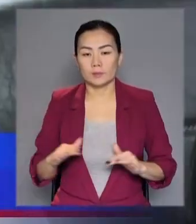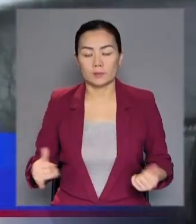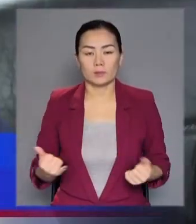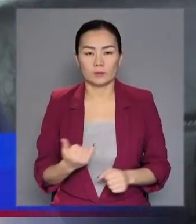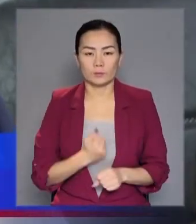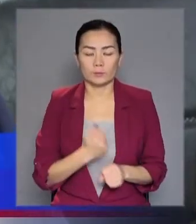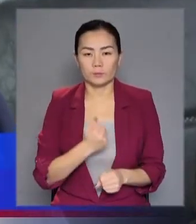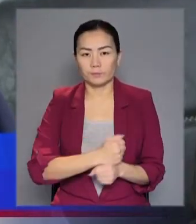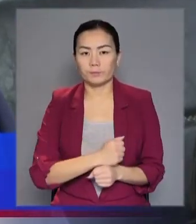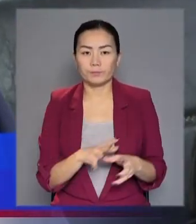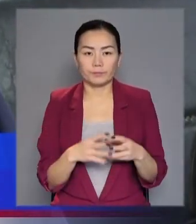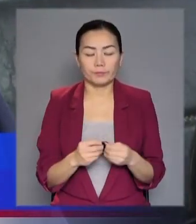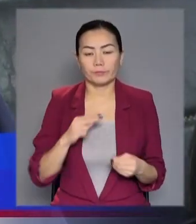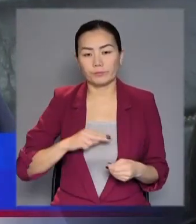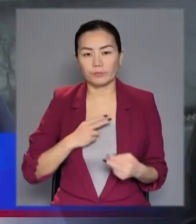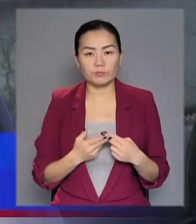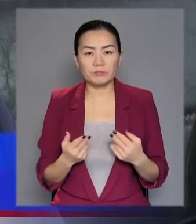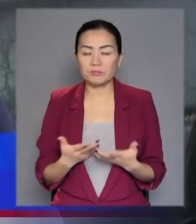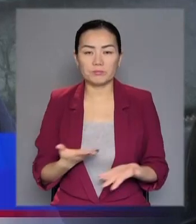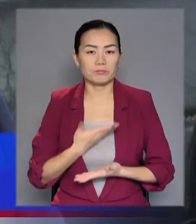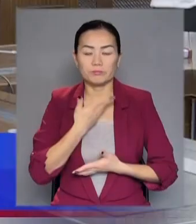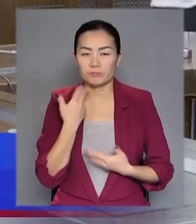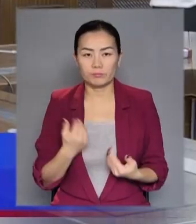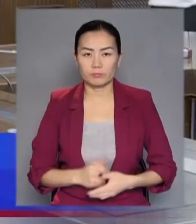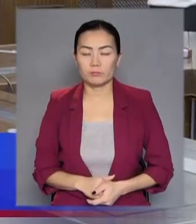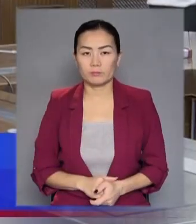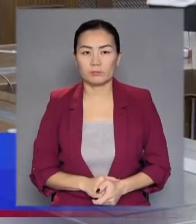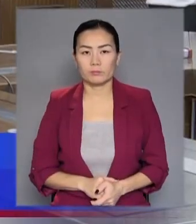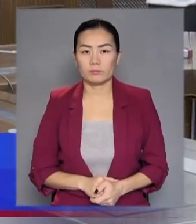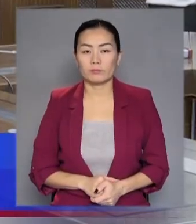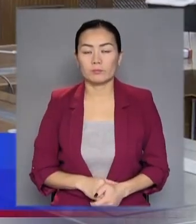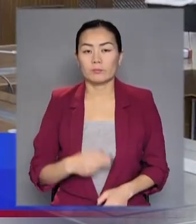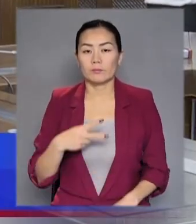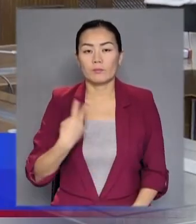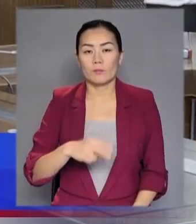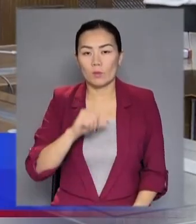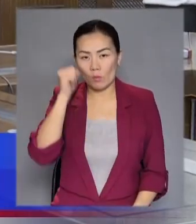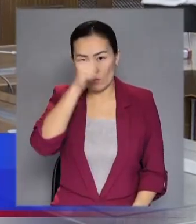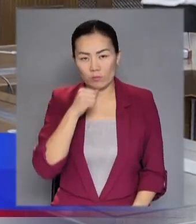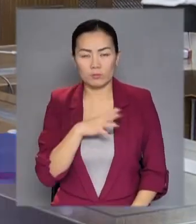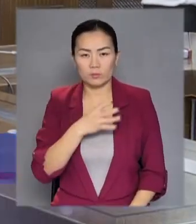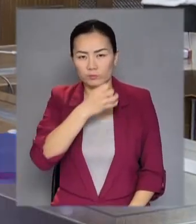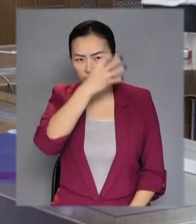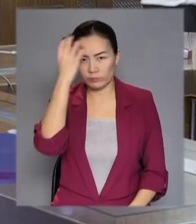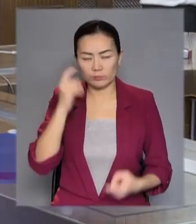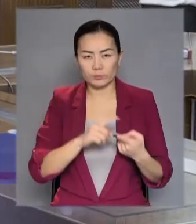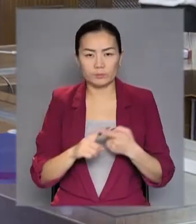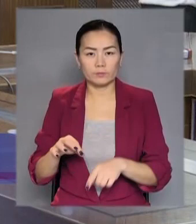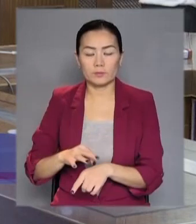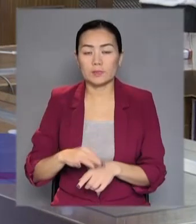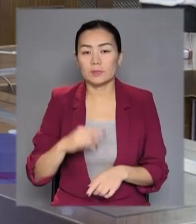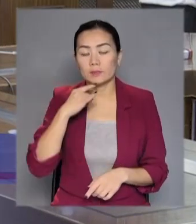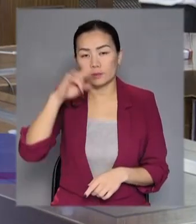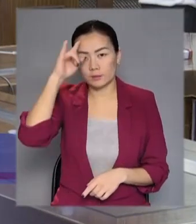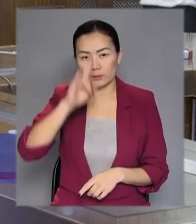қоғамдық қызметтің тұрмысқа да, жұмысқа да кедергісі жоқ дейді. 20 жылы пандемия кезінде